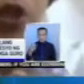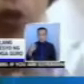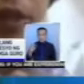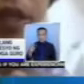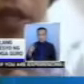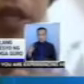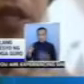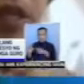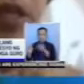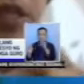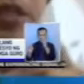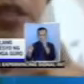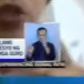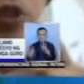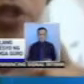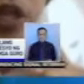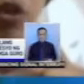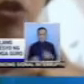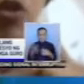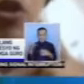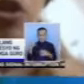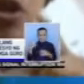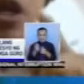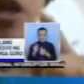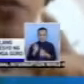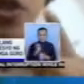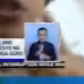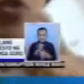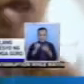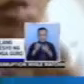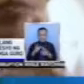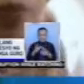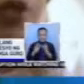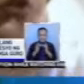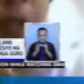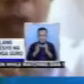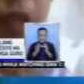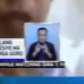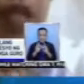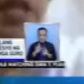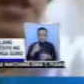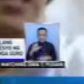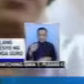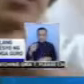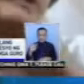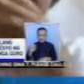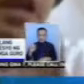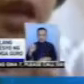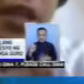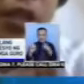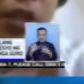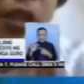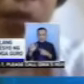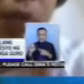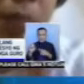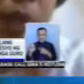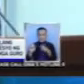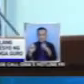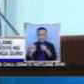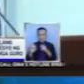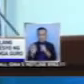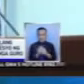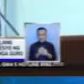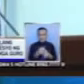si former PSDBM Executive Director Attorney Lloyd Christopher Lau. Ayon kay Lau, hindi siya kasama sa bidding ng DepEd